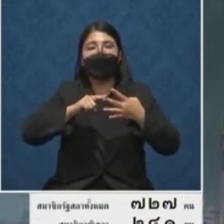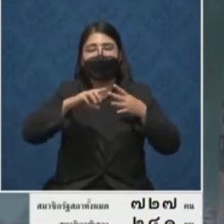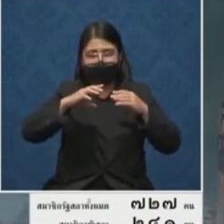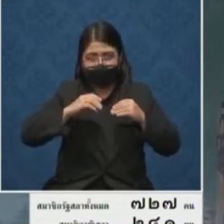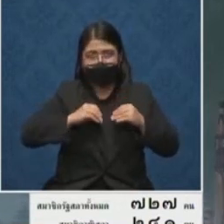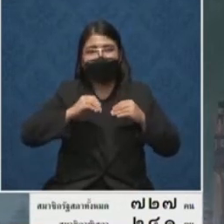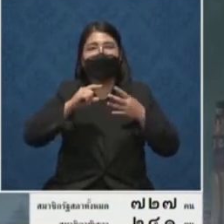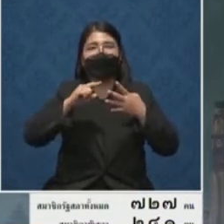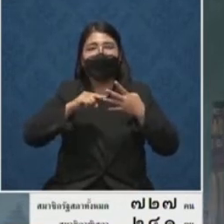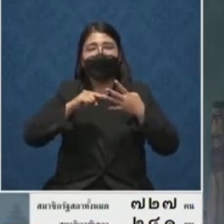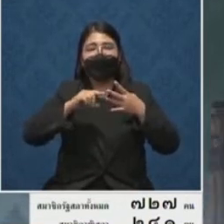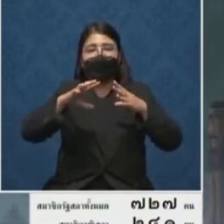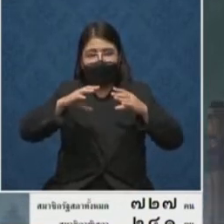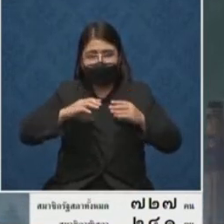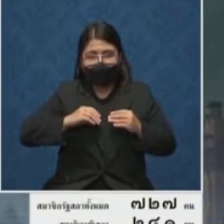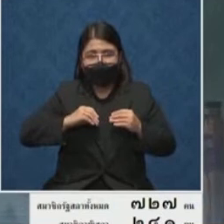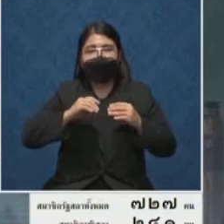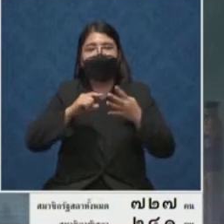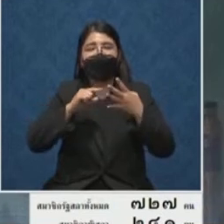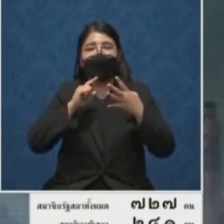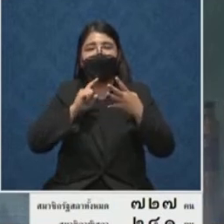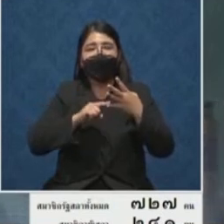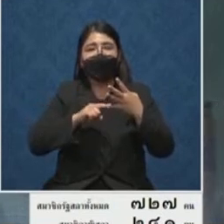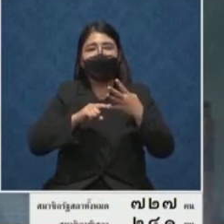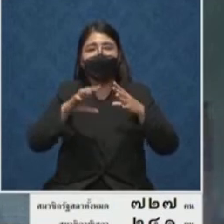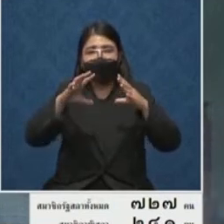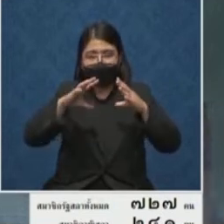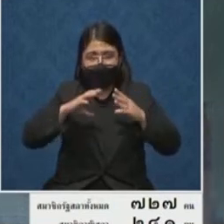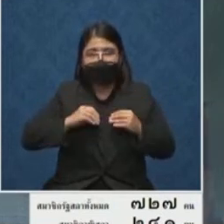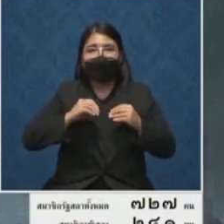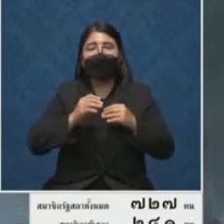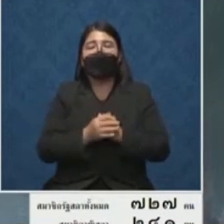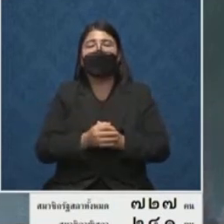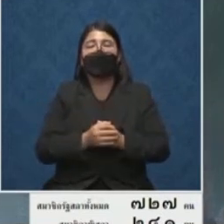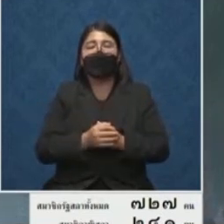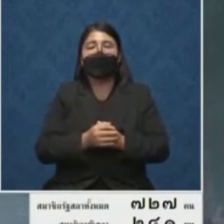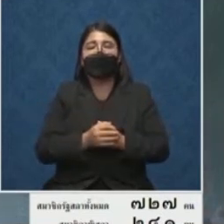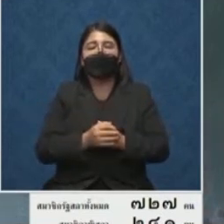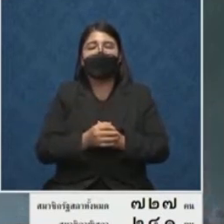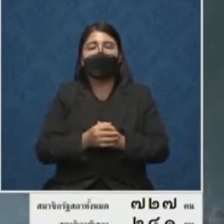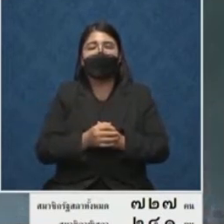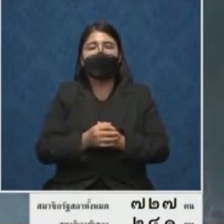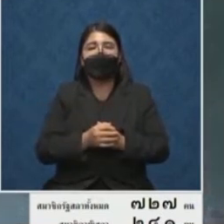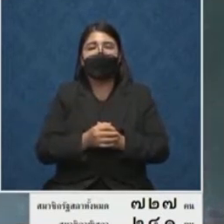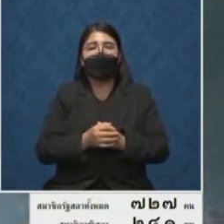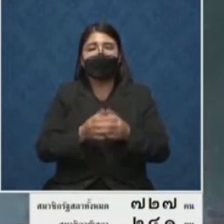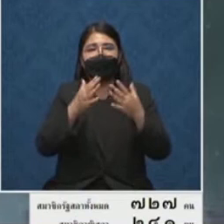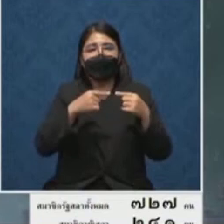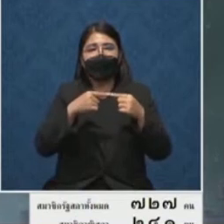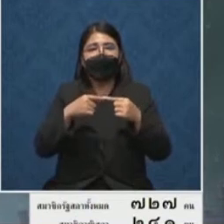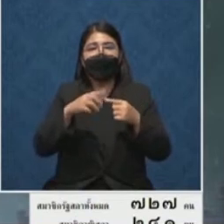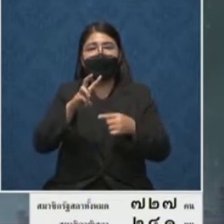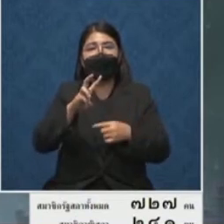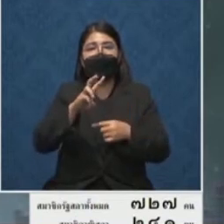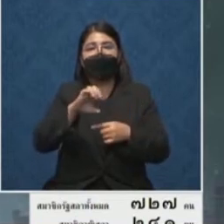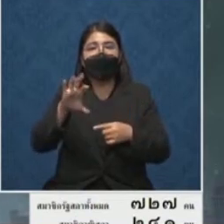1รับหลักการ2รับหลักการ3รับหลักการ4รับหลักการ